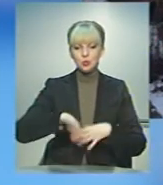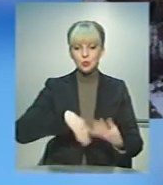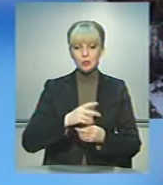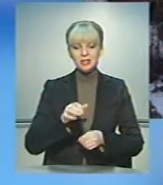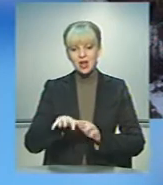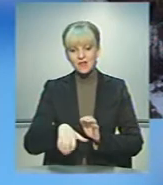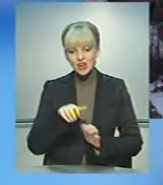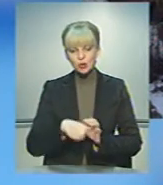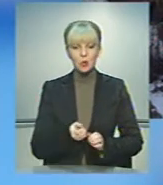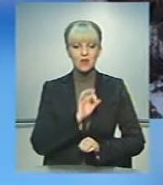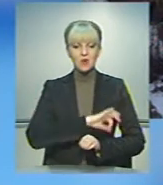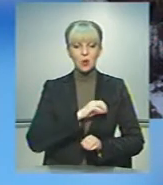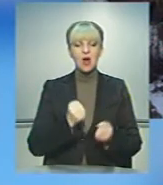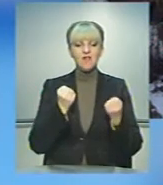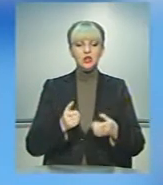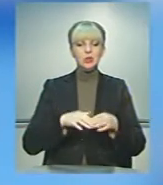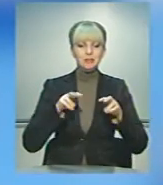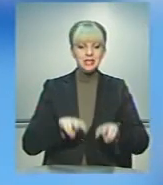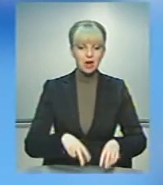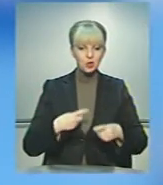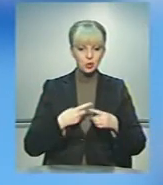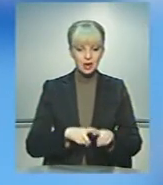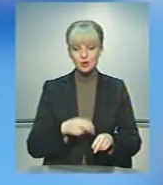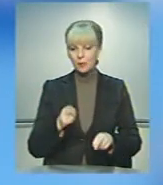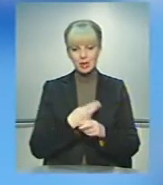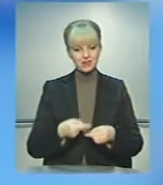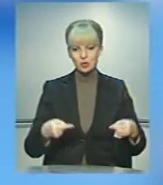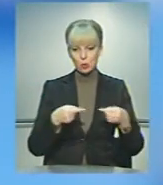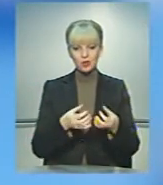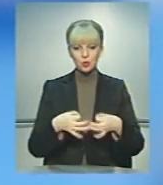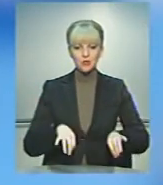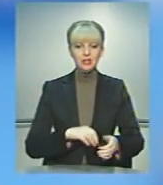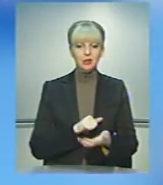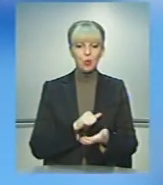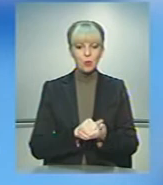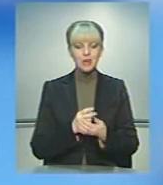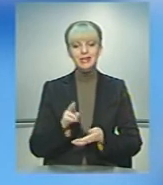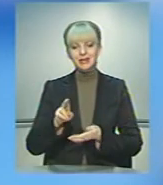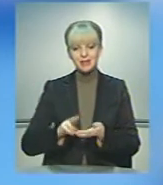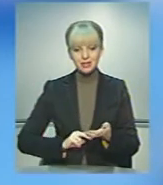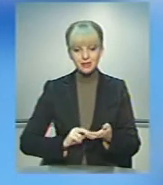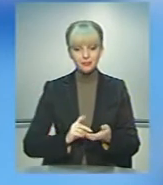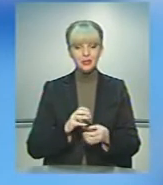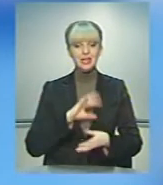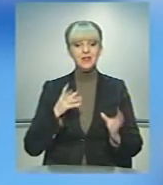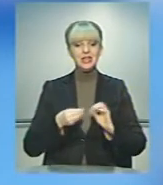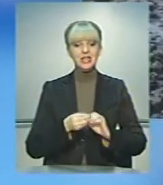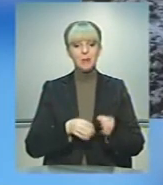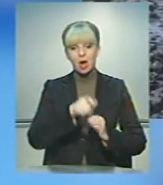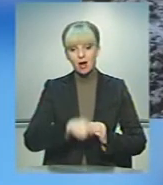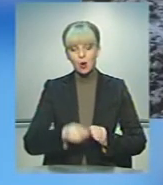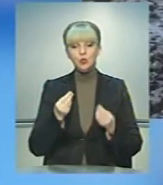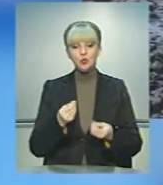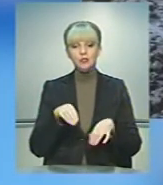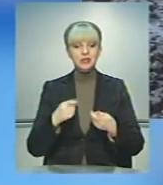Для видобутку використовували важку спеціалізовану техніку без відповідних дозвільних документів та ліцензій. За висновками екологів,